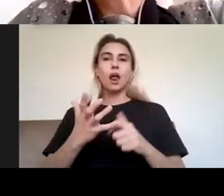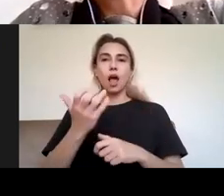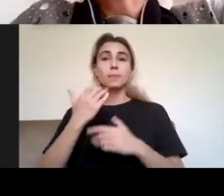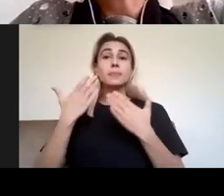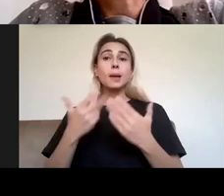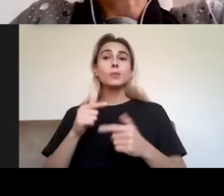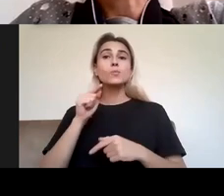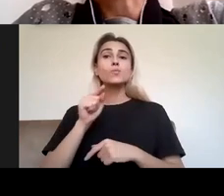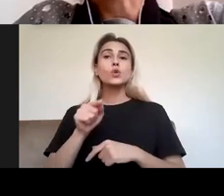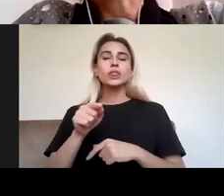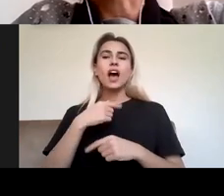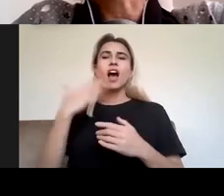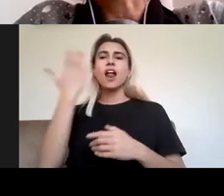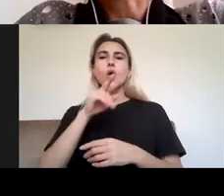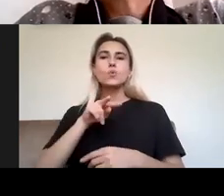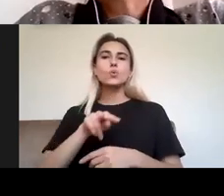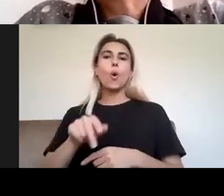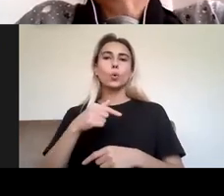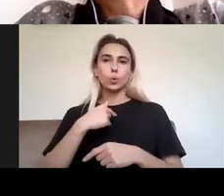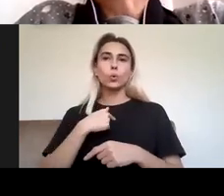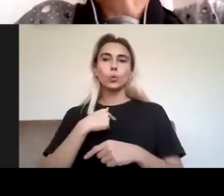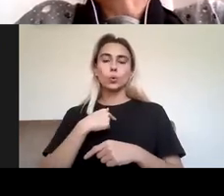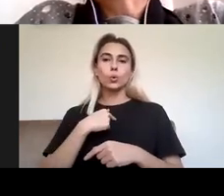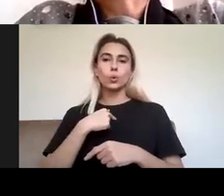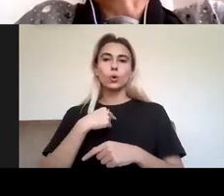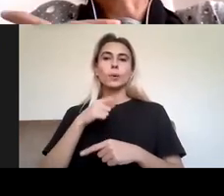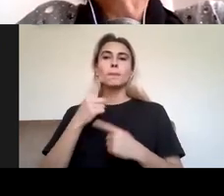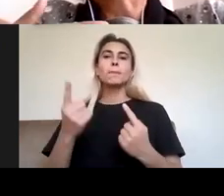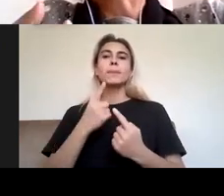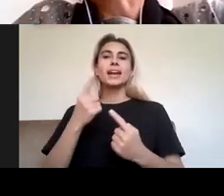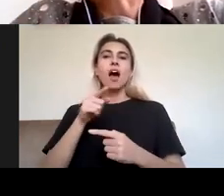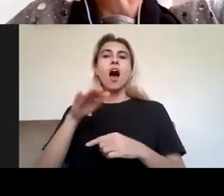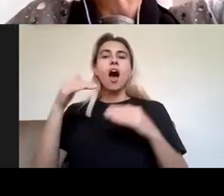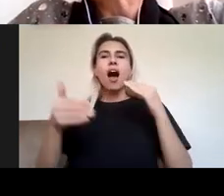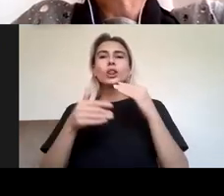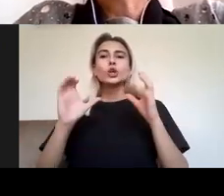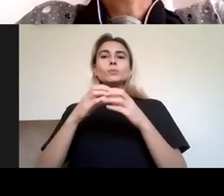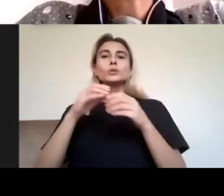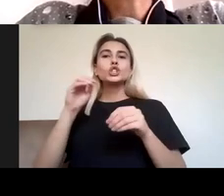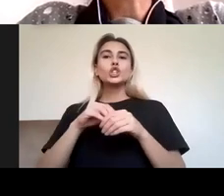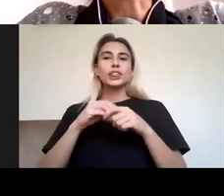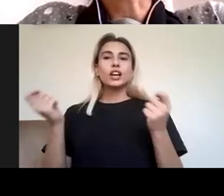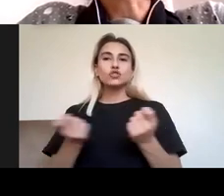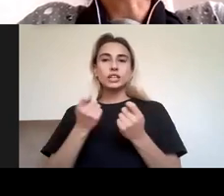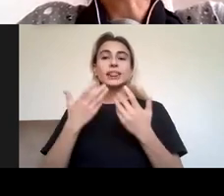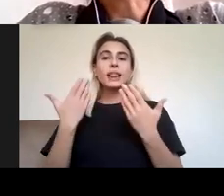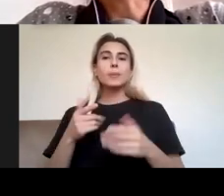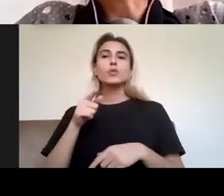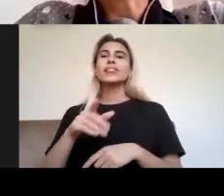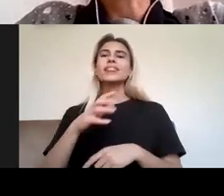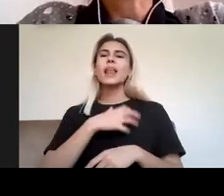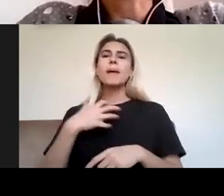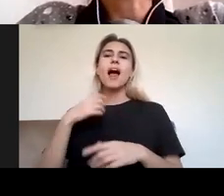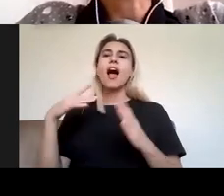biz karayolu bacağında özellikle bir alt grup içerisinde çalıştık. Burada tabii temel hedef mevcut